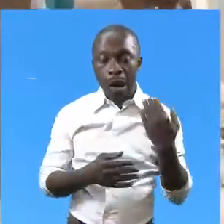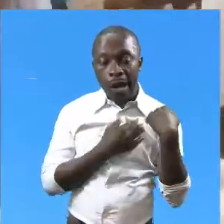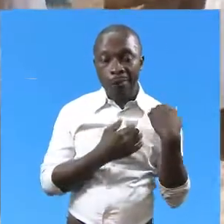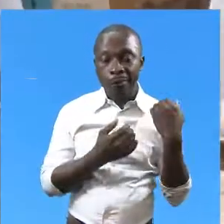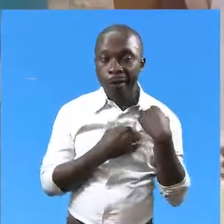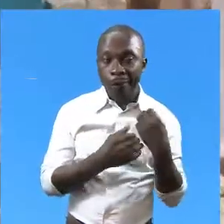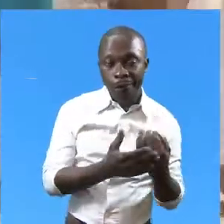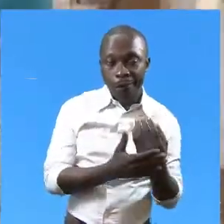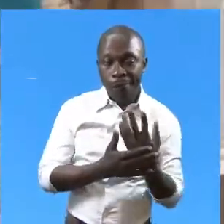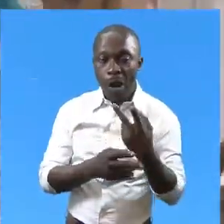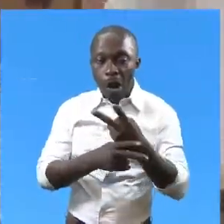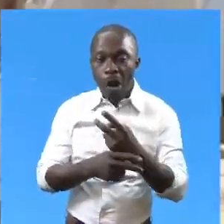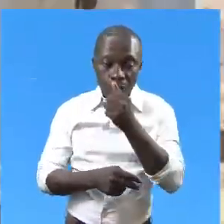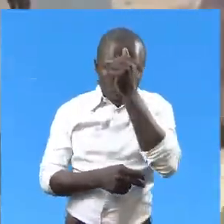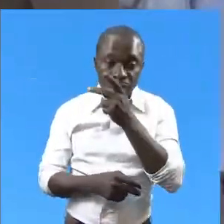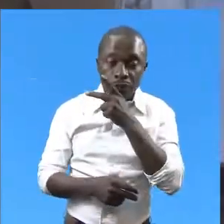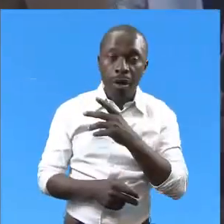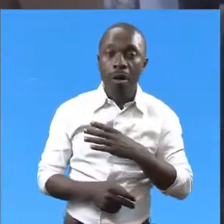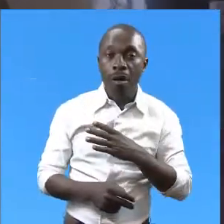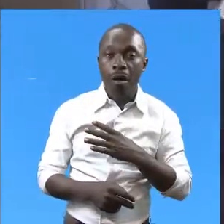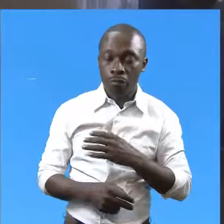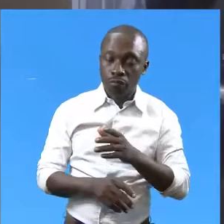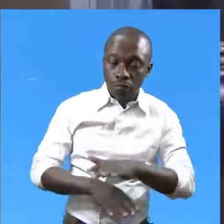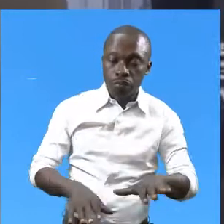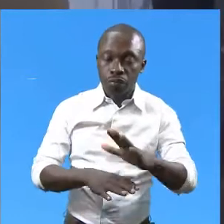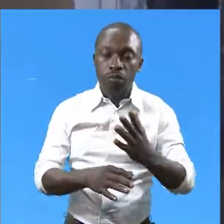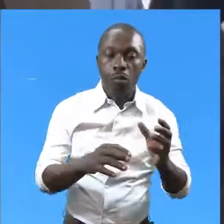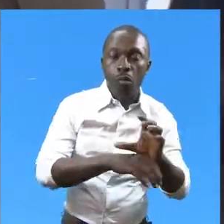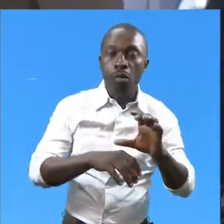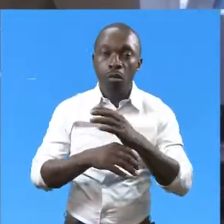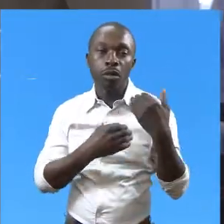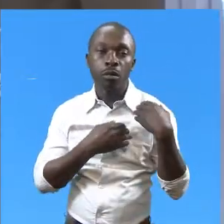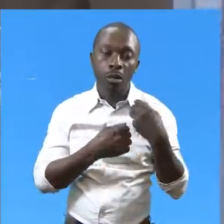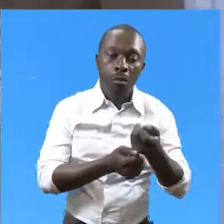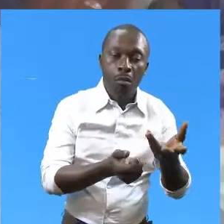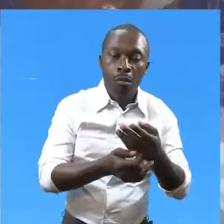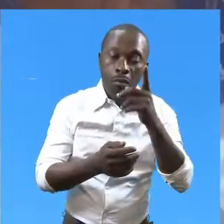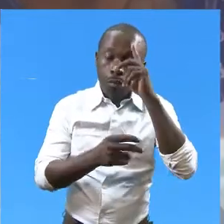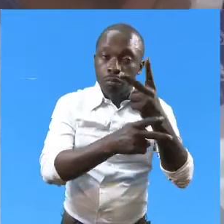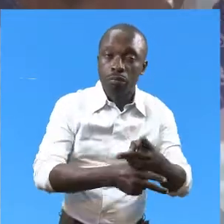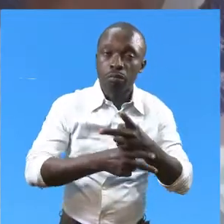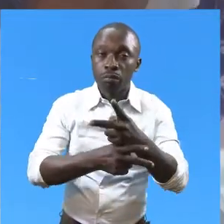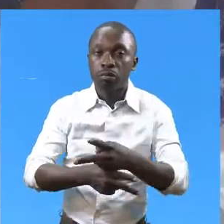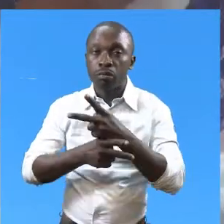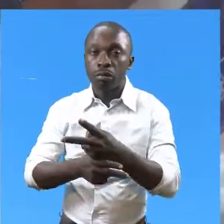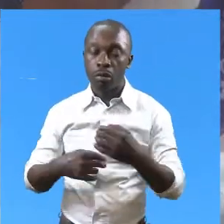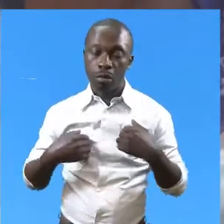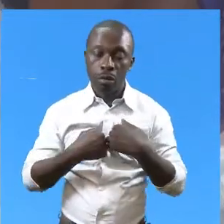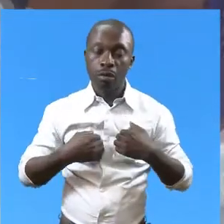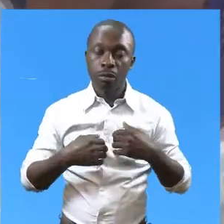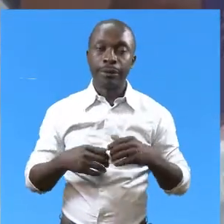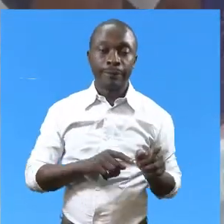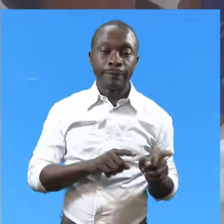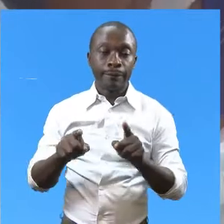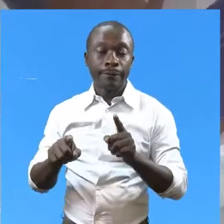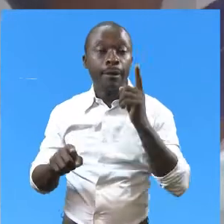animales, le docteur Taïga, et le représentant résident de l'IAI Cameroun, Armand Claude Abanda, est allé présider la